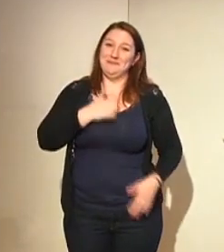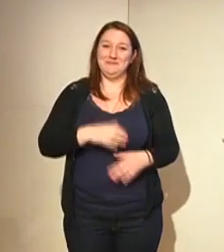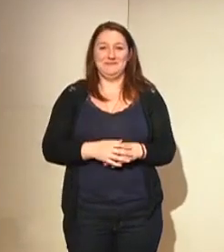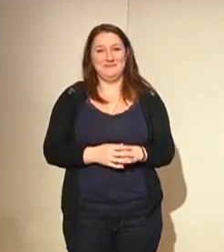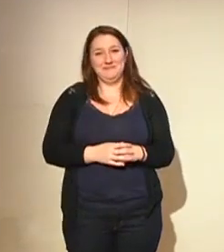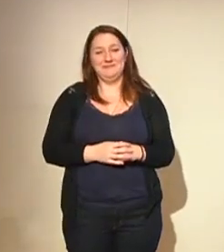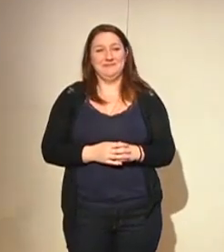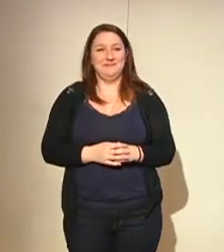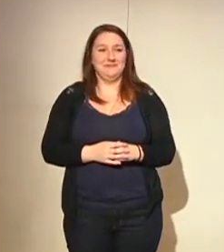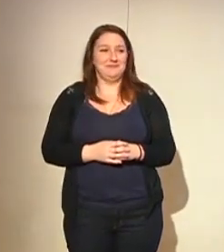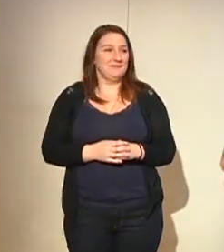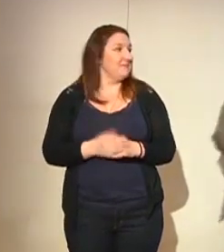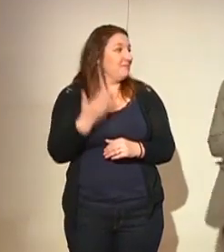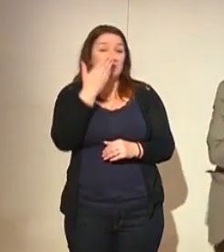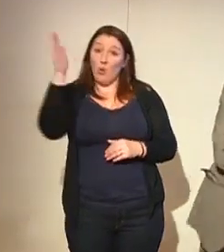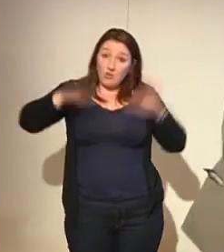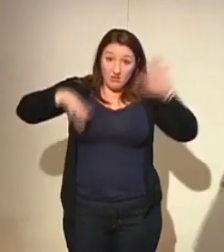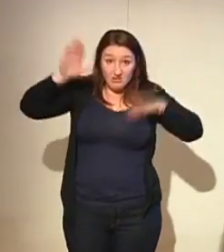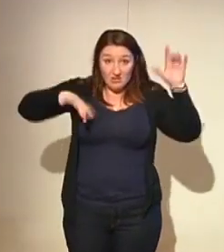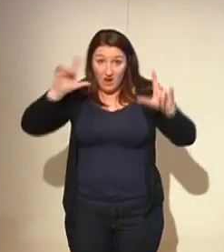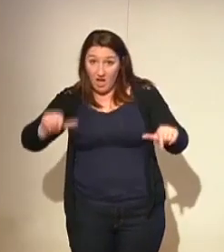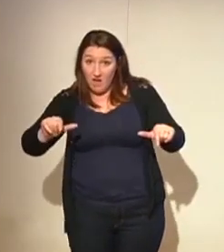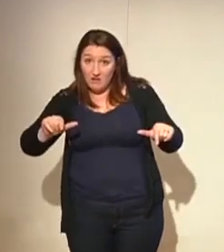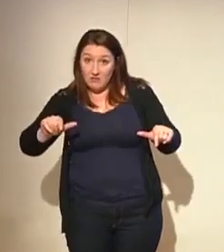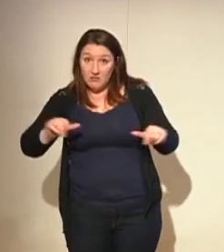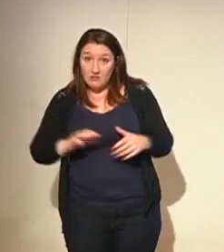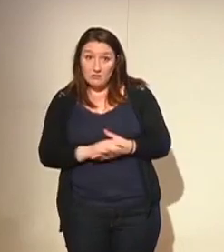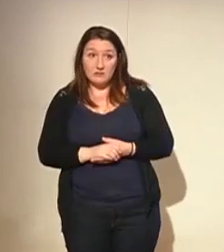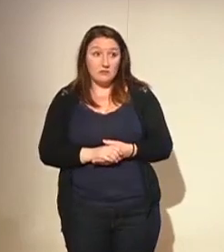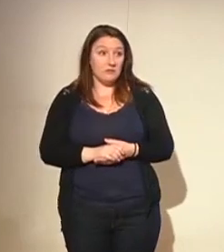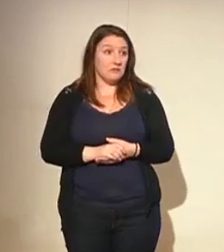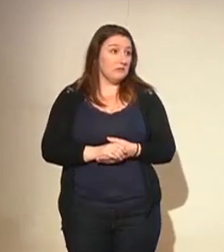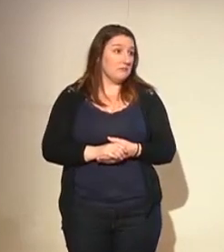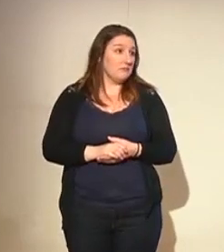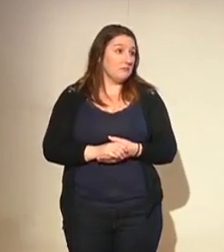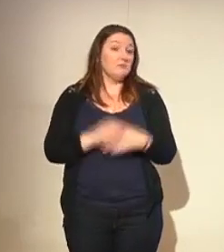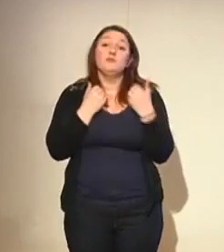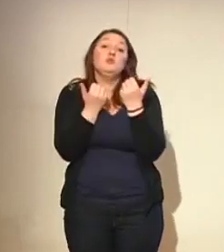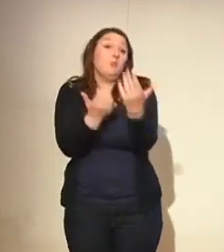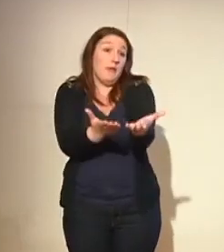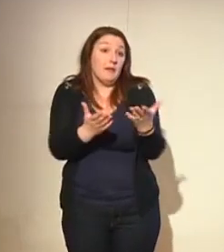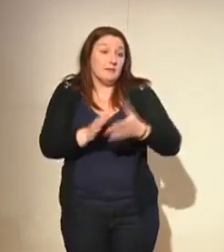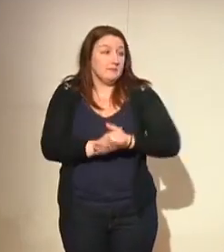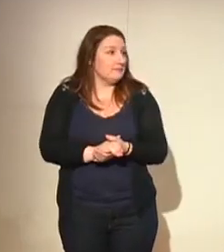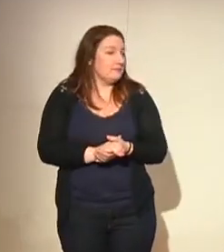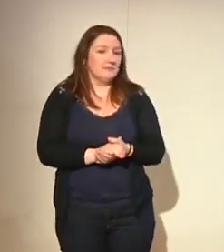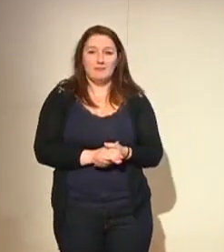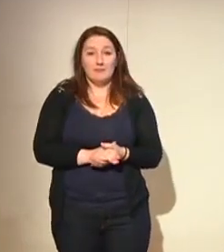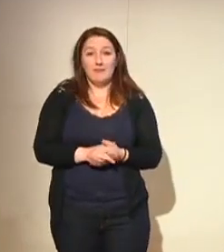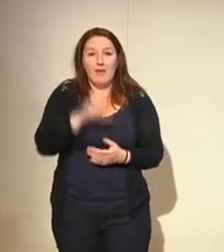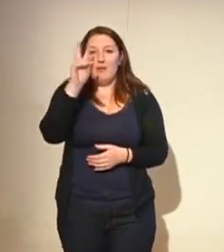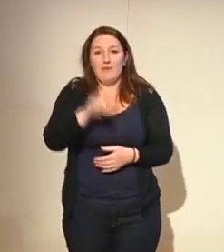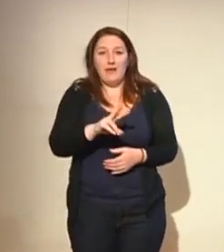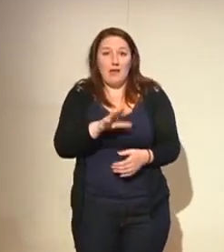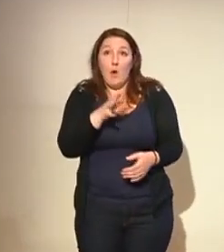moi-même est-ce qu'il y a d'autres candidats je soumets avec un suspense